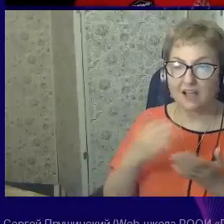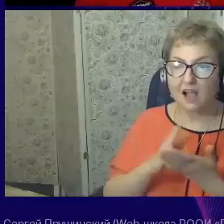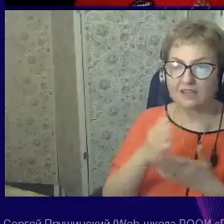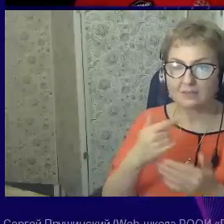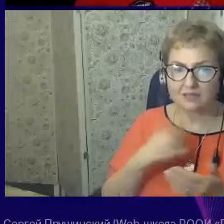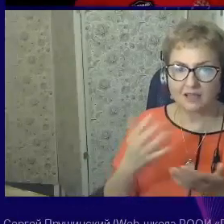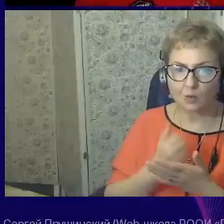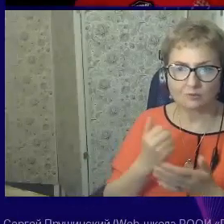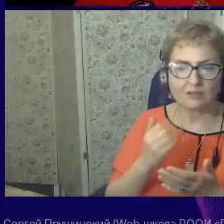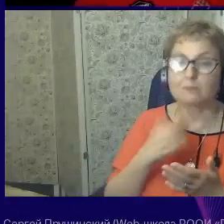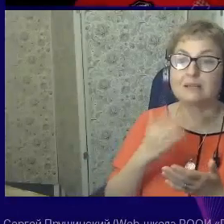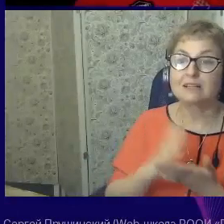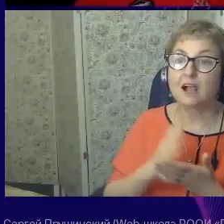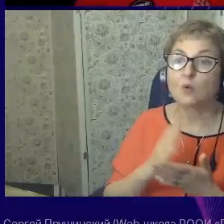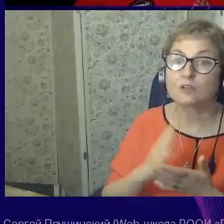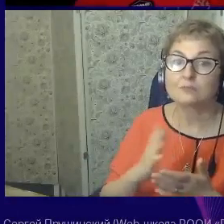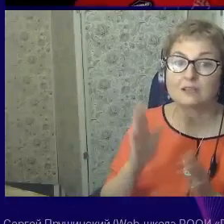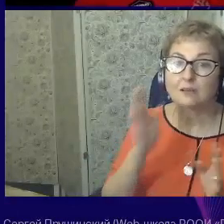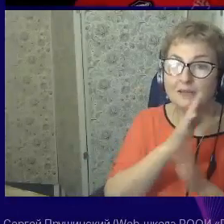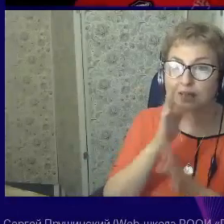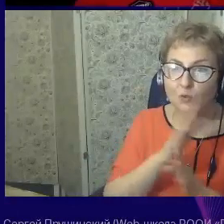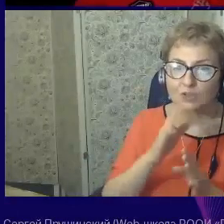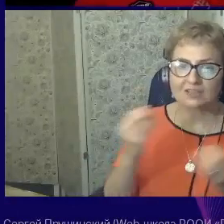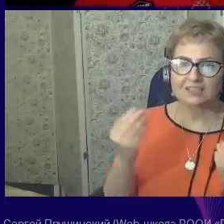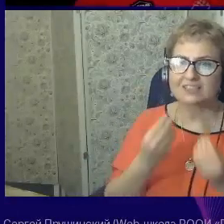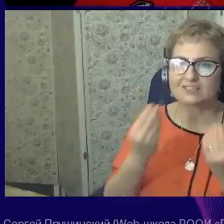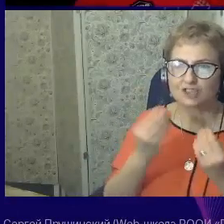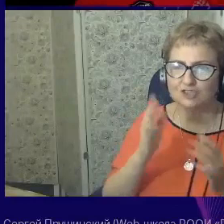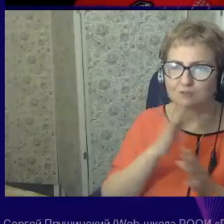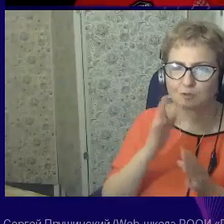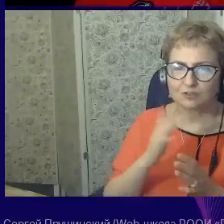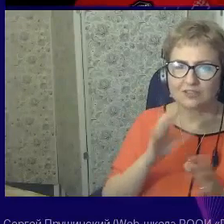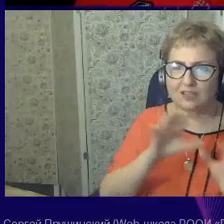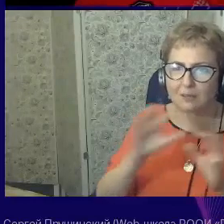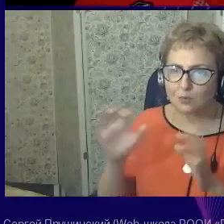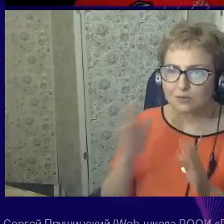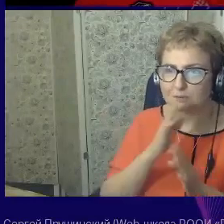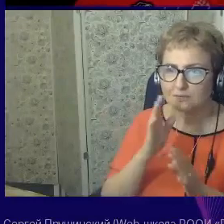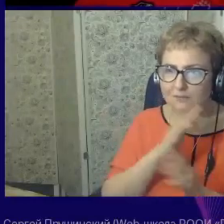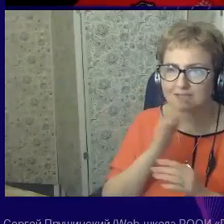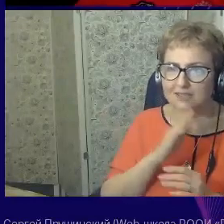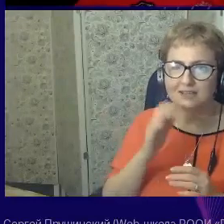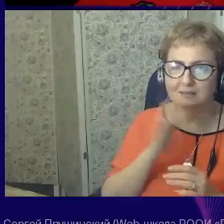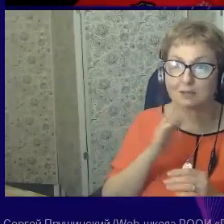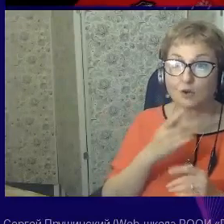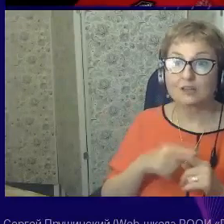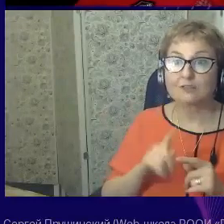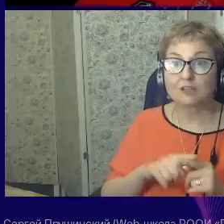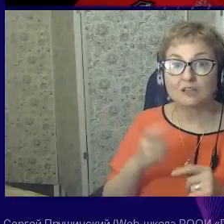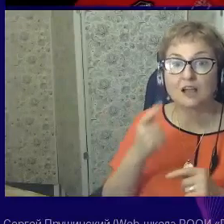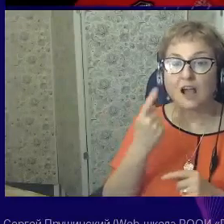часто находимся на природе, на свежем воздухе и стараемся заботиться о природе, потому что это тоже один из главных